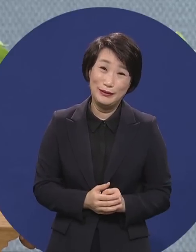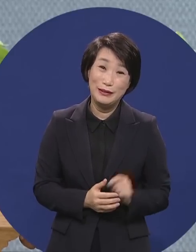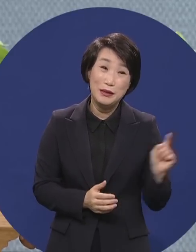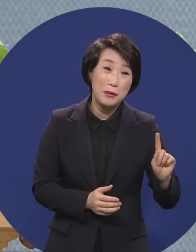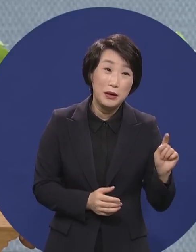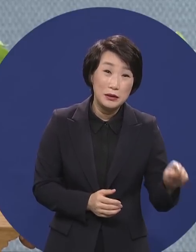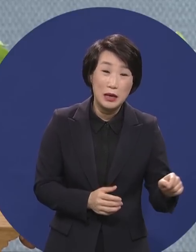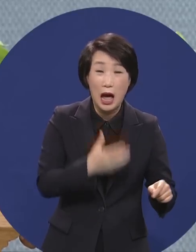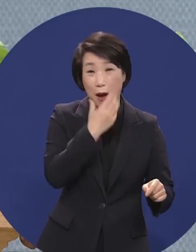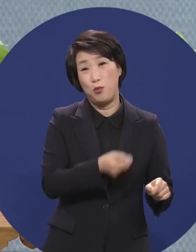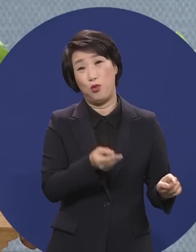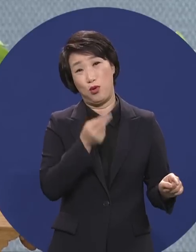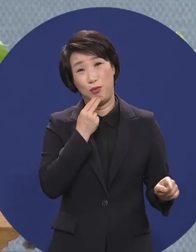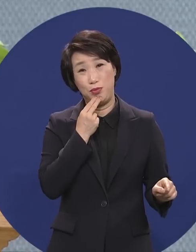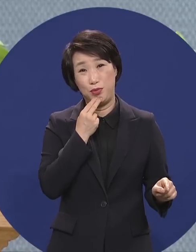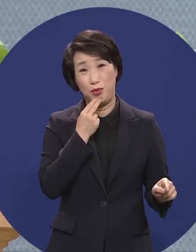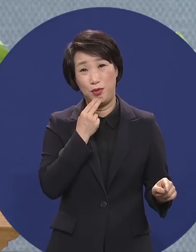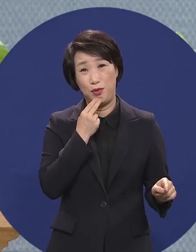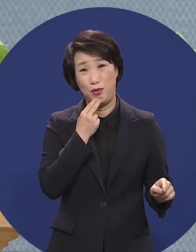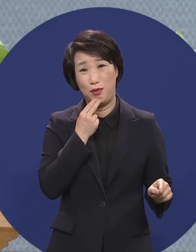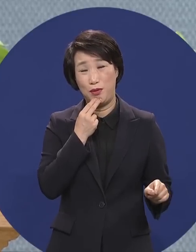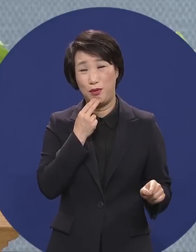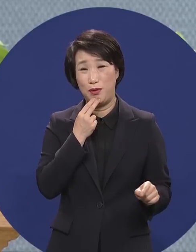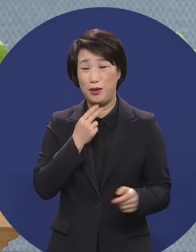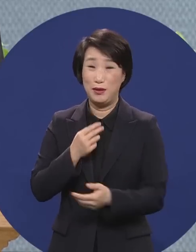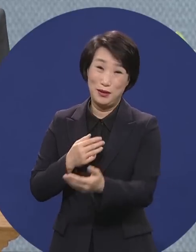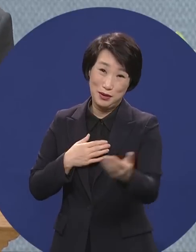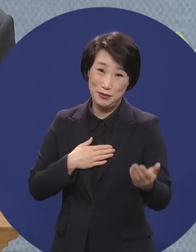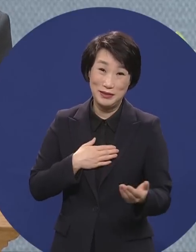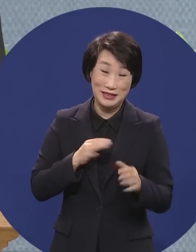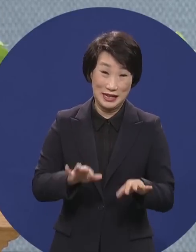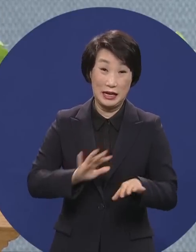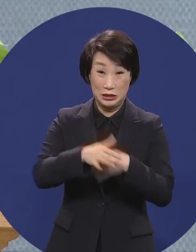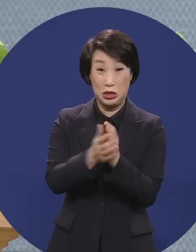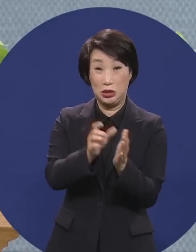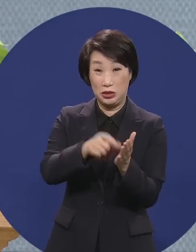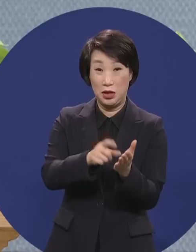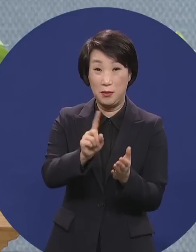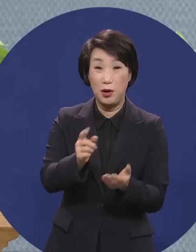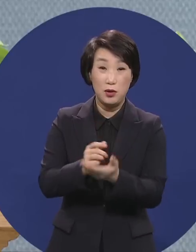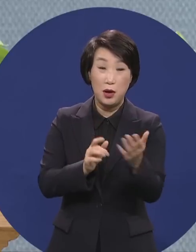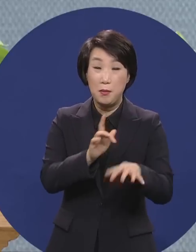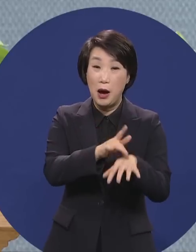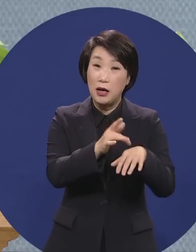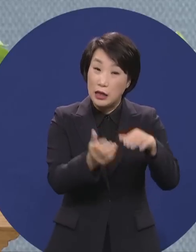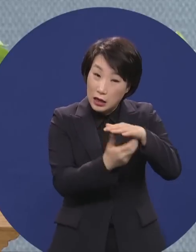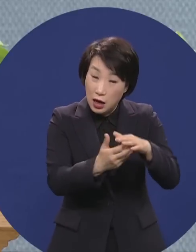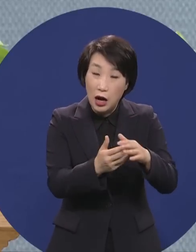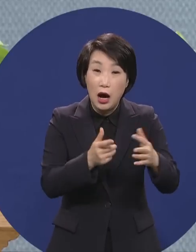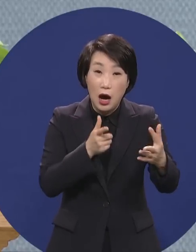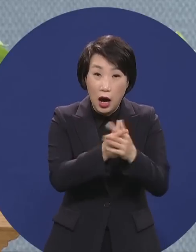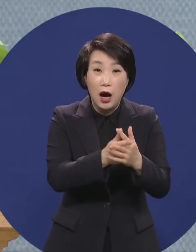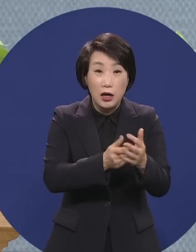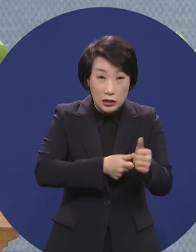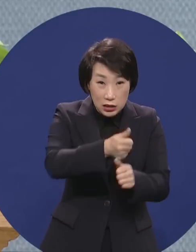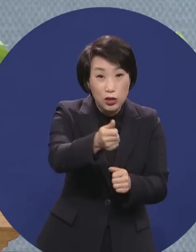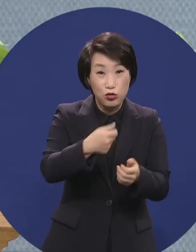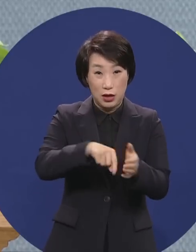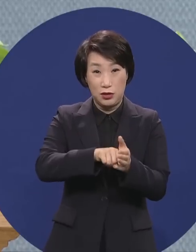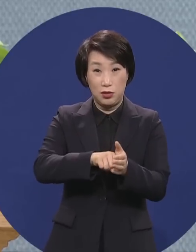속에는 전혀 행복이 없다 이 말이에요. 그러므로 성경은 마귀의 괴계를 데려가기